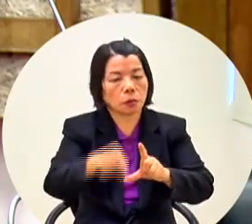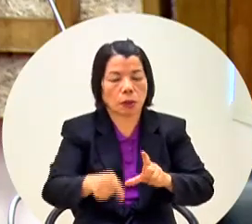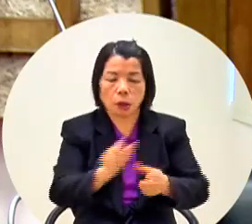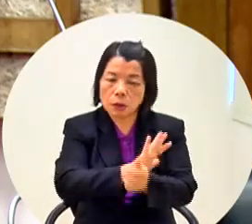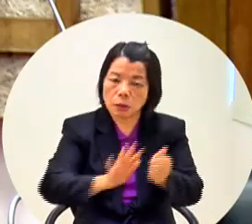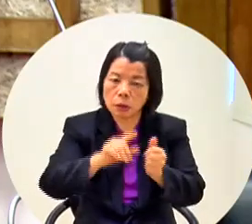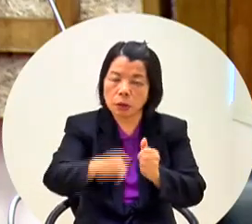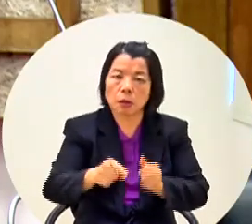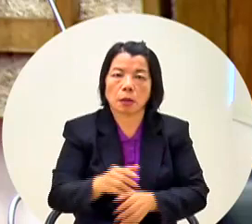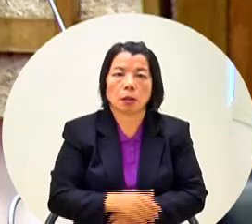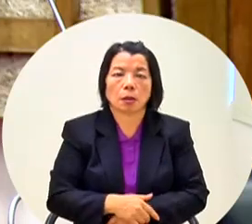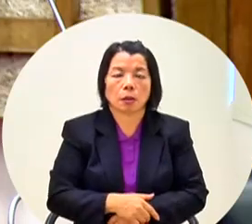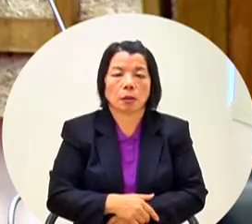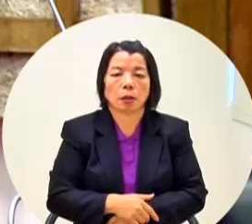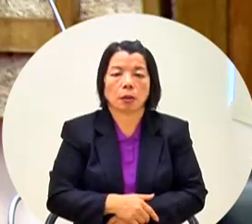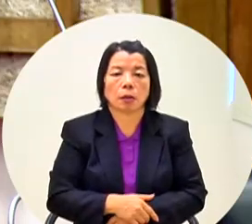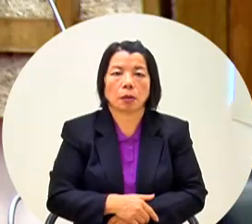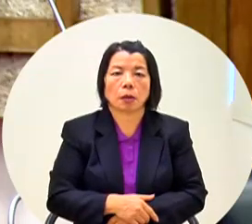啊工厂的